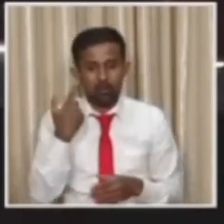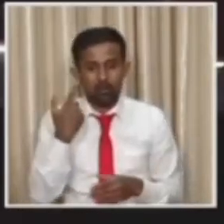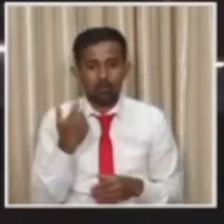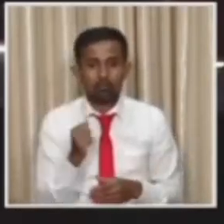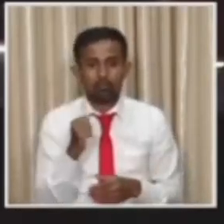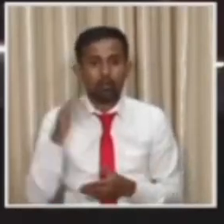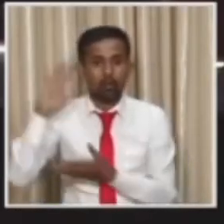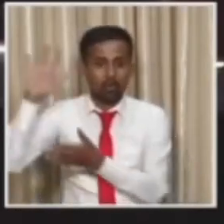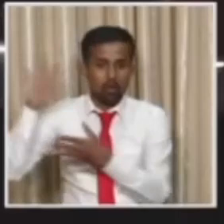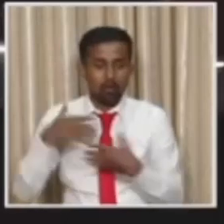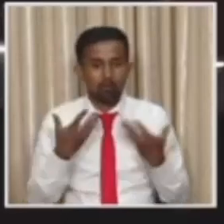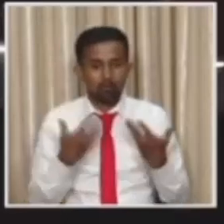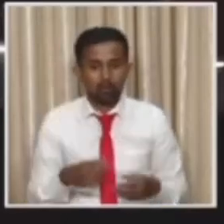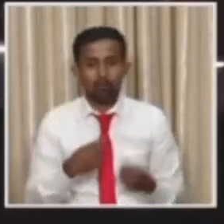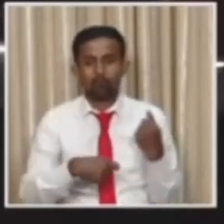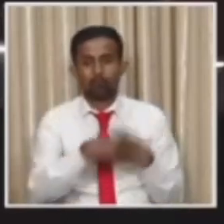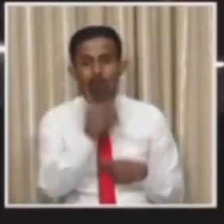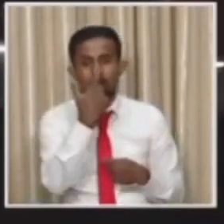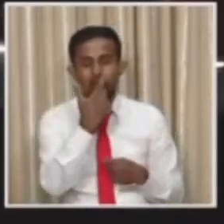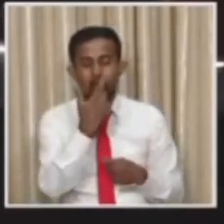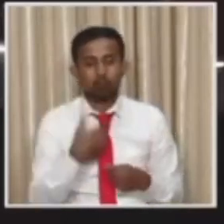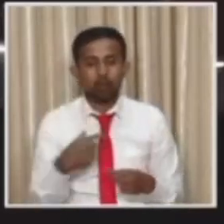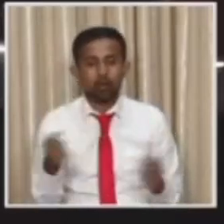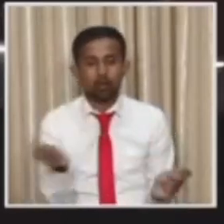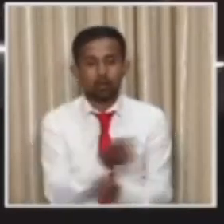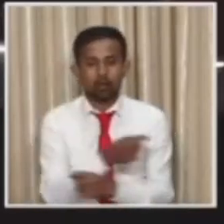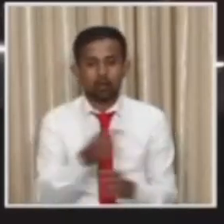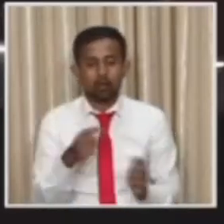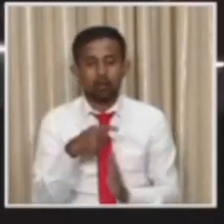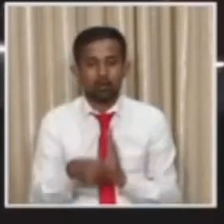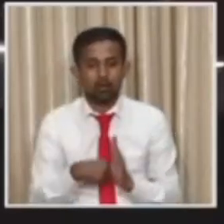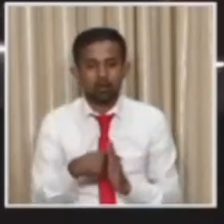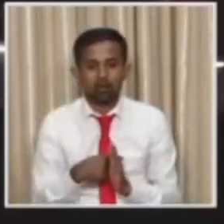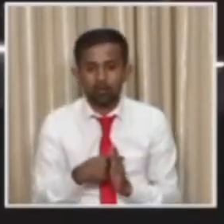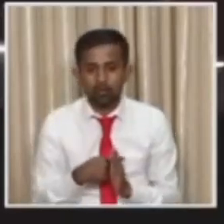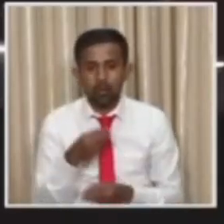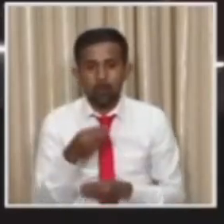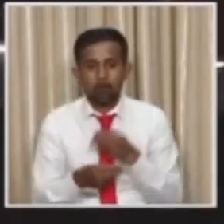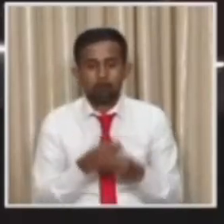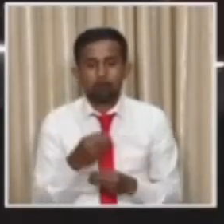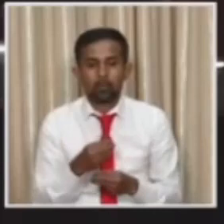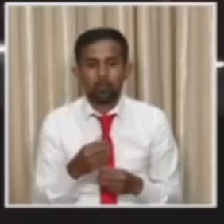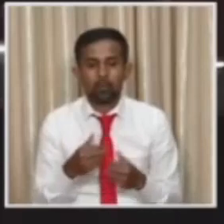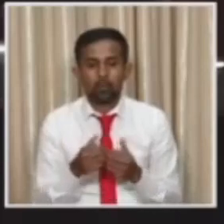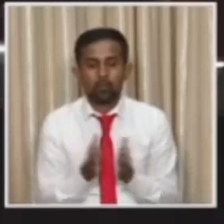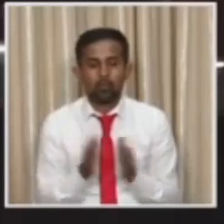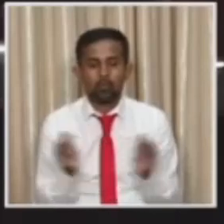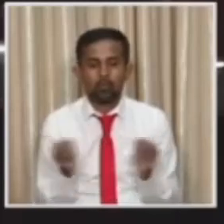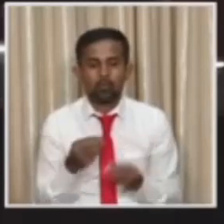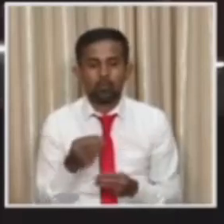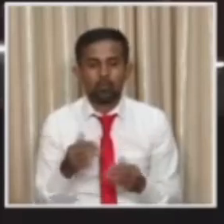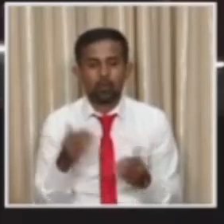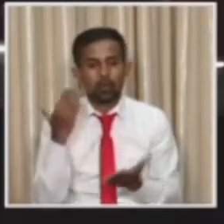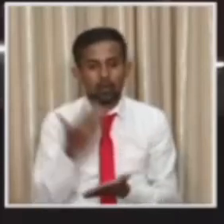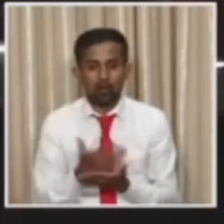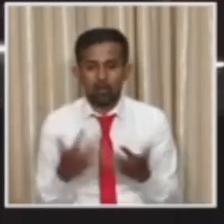කියලා පිටරටින් ගෙනල්ලා මේ විකුණන්න ගත්තා ඊට පස්සේ මේ අත්‍යන්ත ඒ රෙදි පිළි ව්‍යාපාර කරගෙන ආව අය සුළු කර්මාන්ත කරුවන් එහෙම බිමට